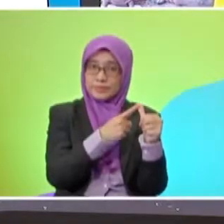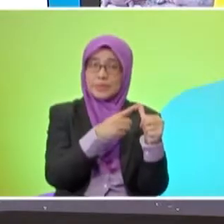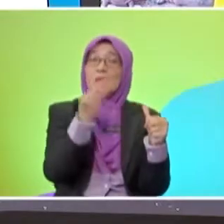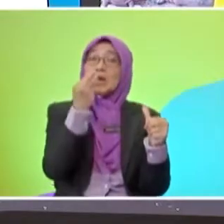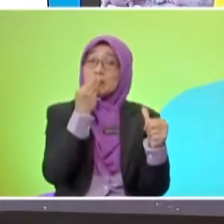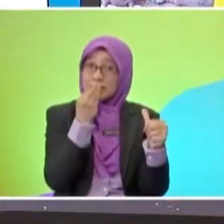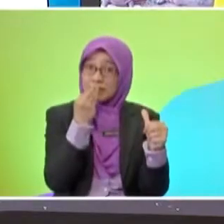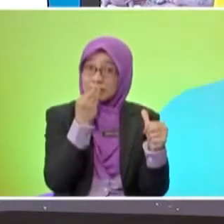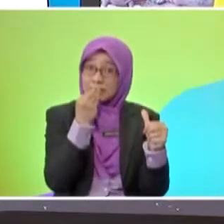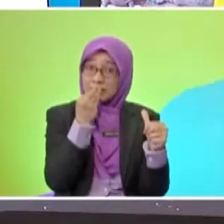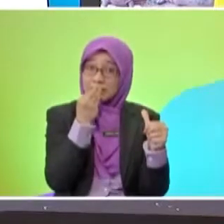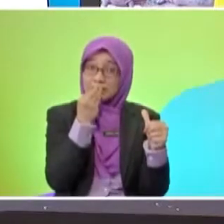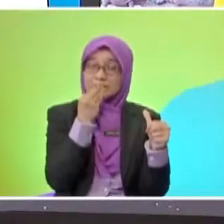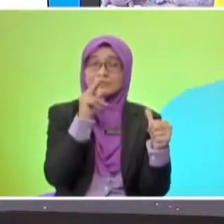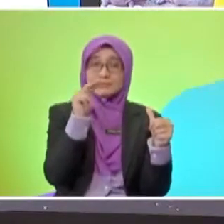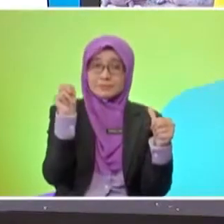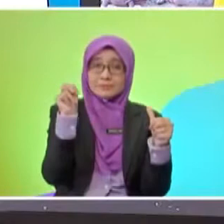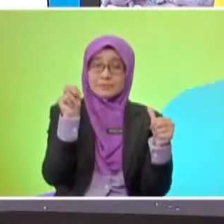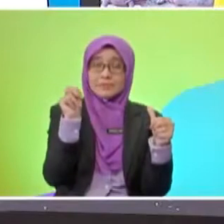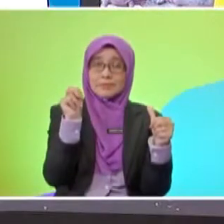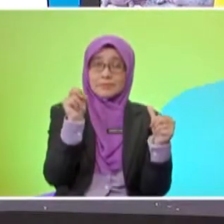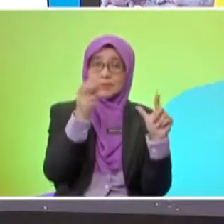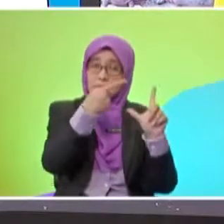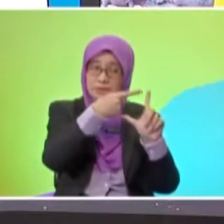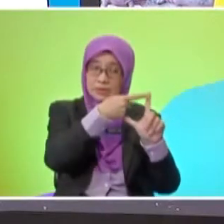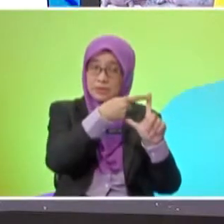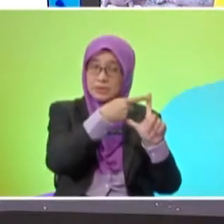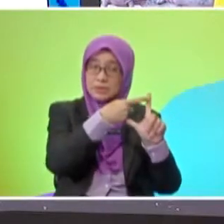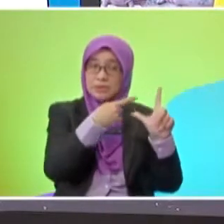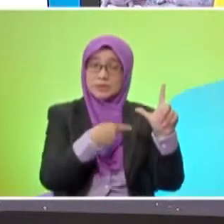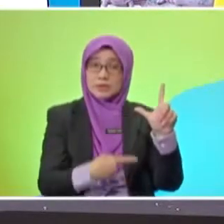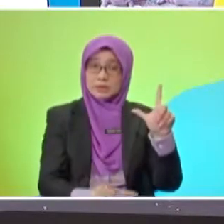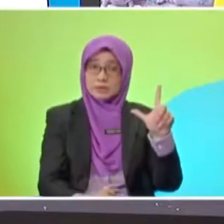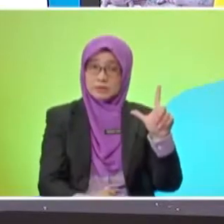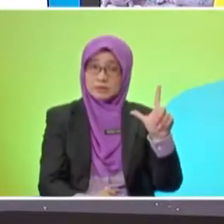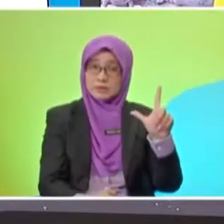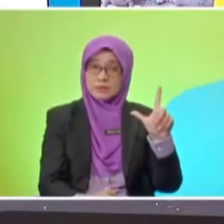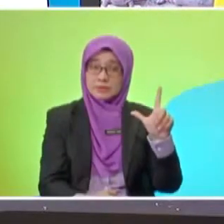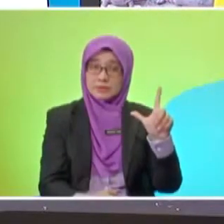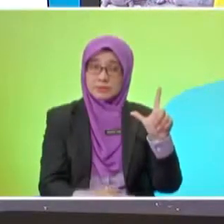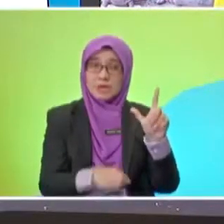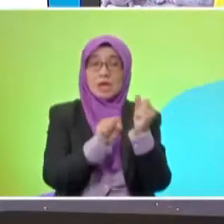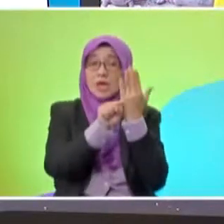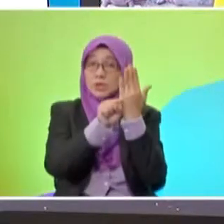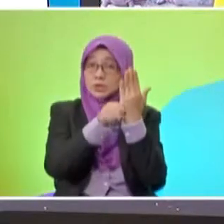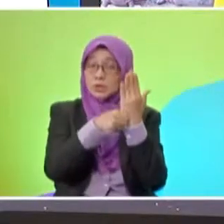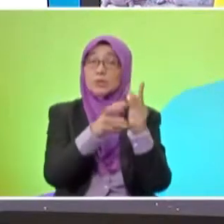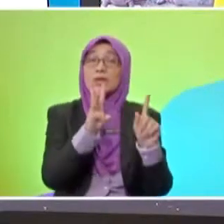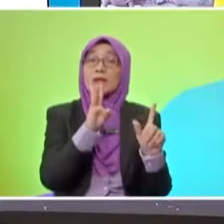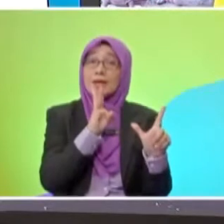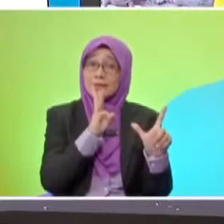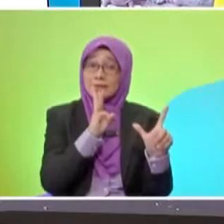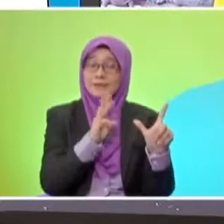makanan oke yang kedua semestinya untuk sumber air